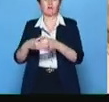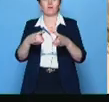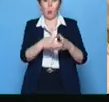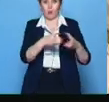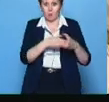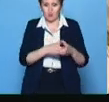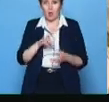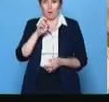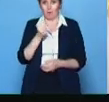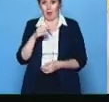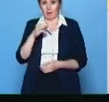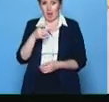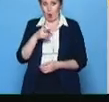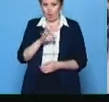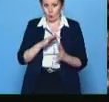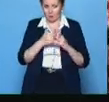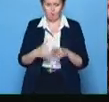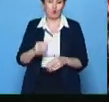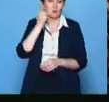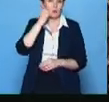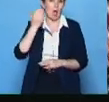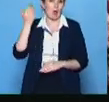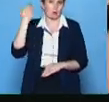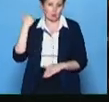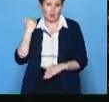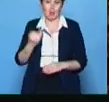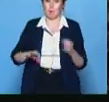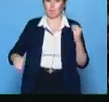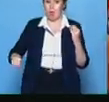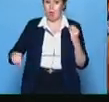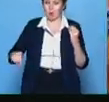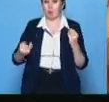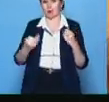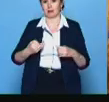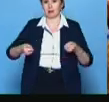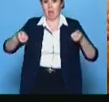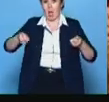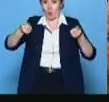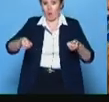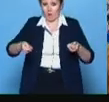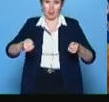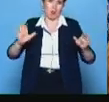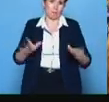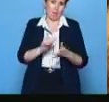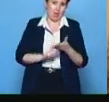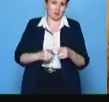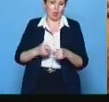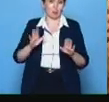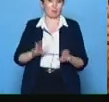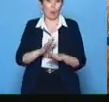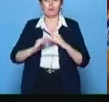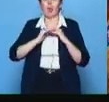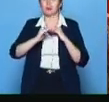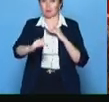Байтеряка Волнашского района все старинное. И прялка, и самовар, и песни, которые жители деревни исполнят на сцене. Наверное, у